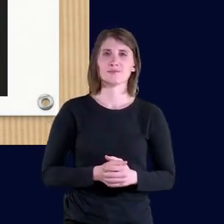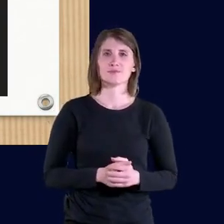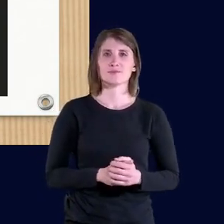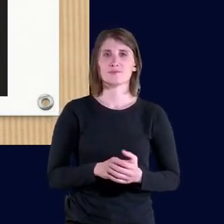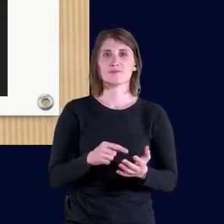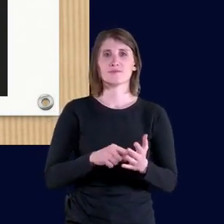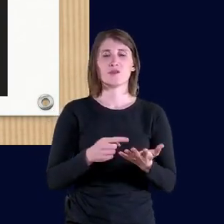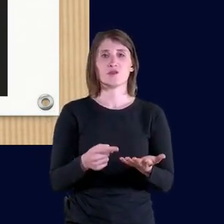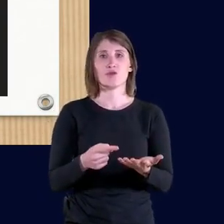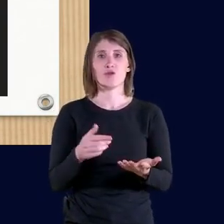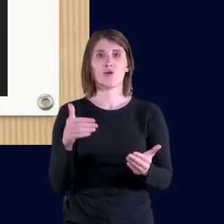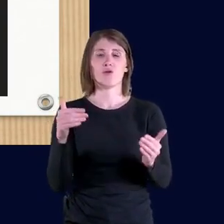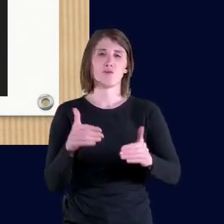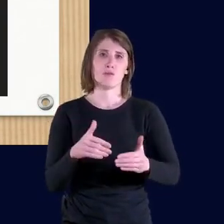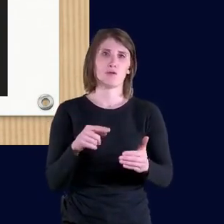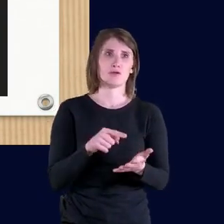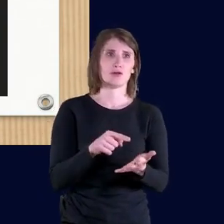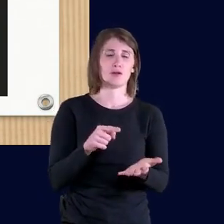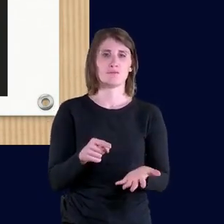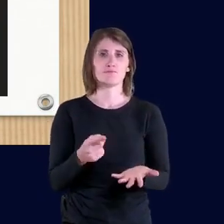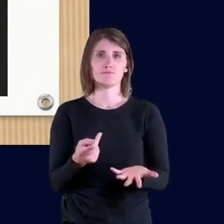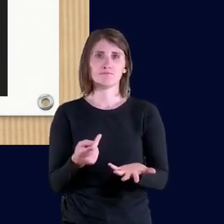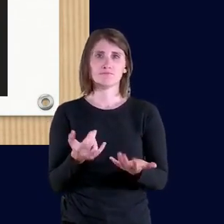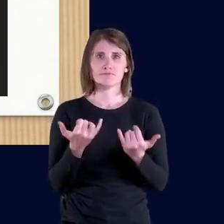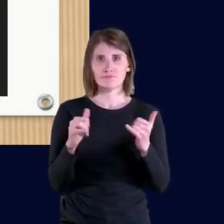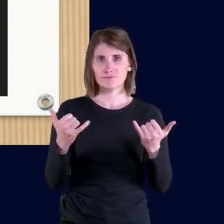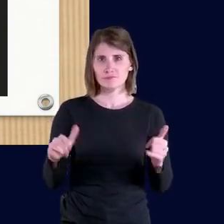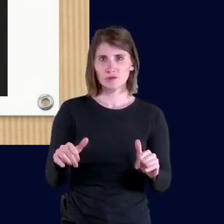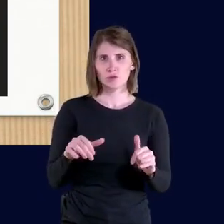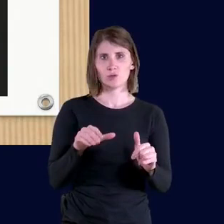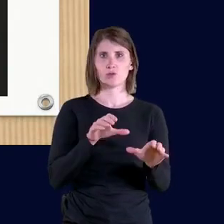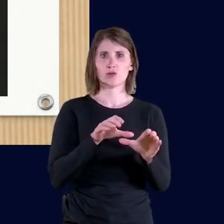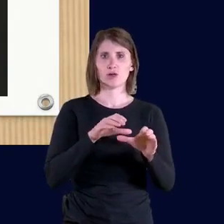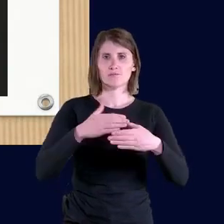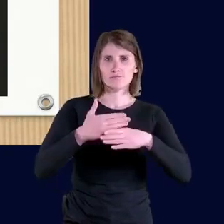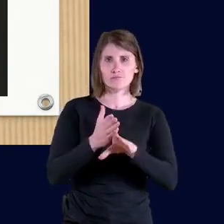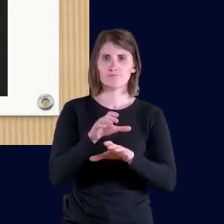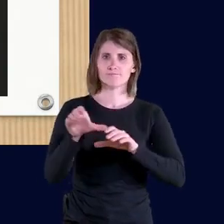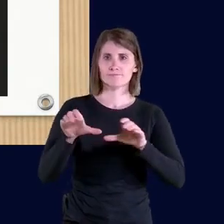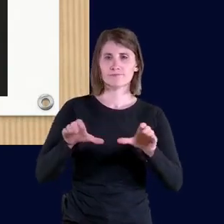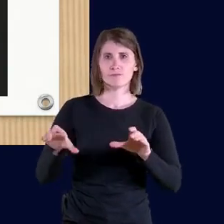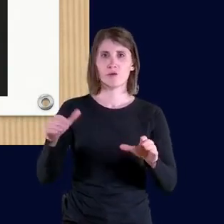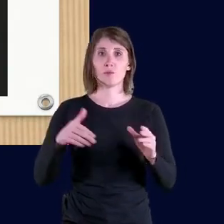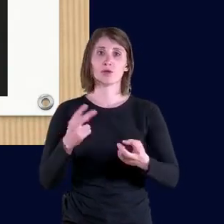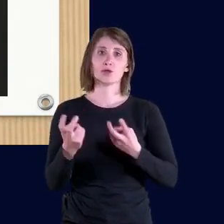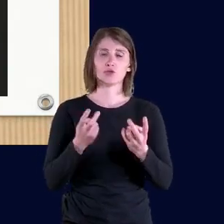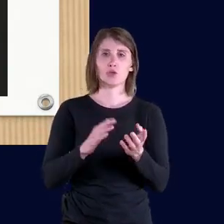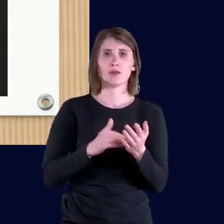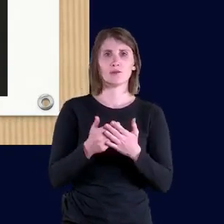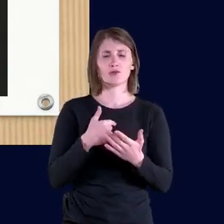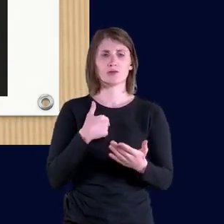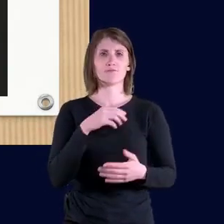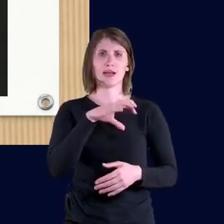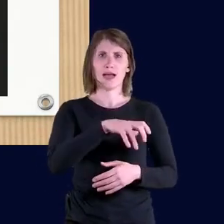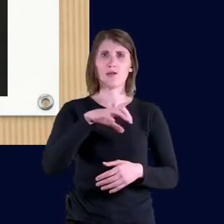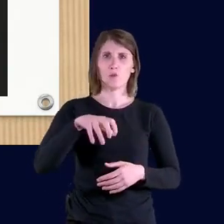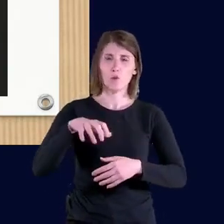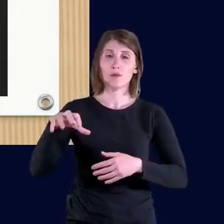te zbiorę eksplorować na różne w różnych kategoriach możemy filtrować po gatunkach